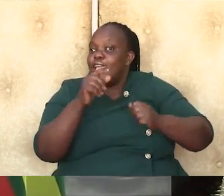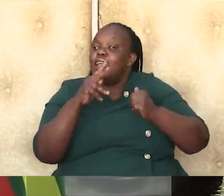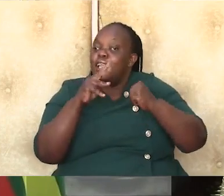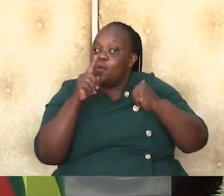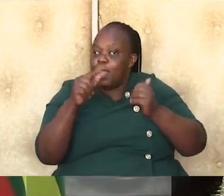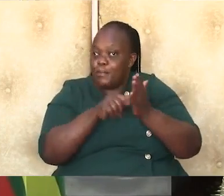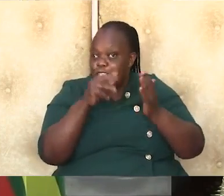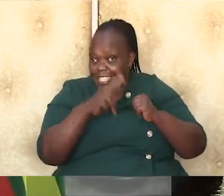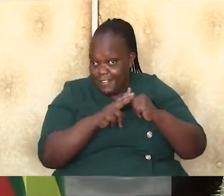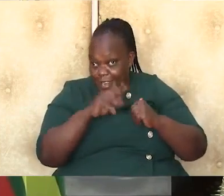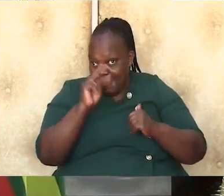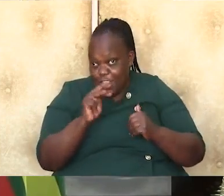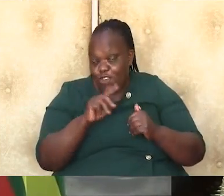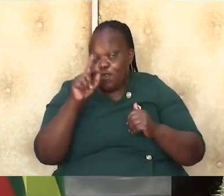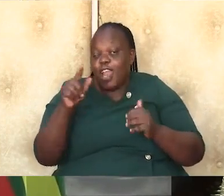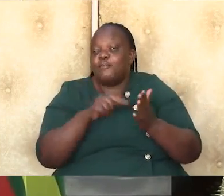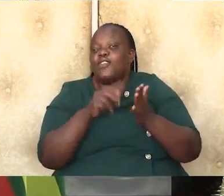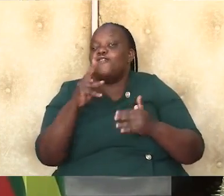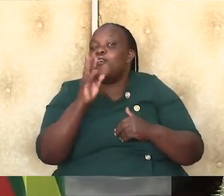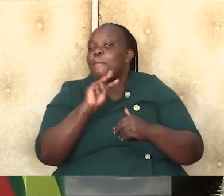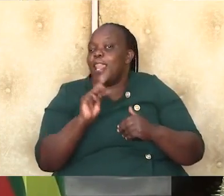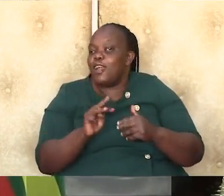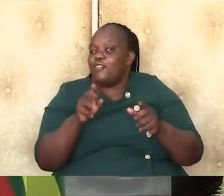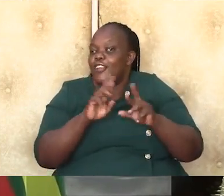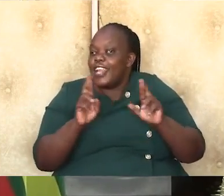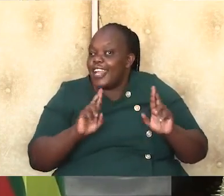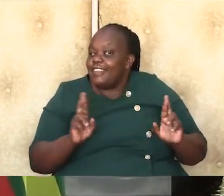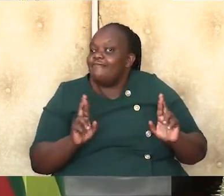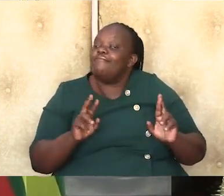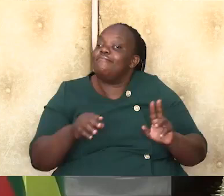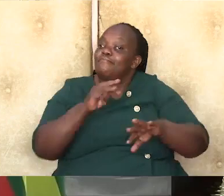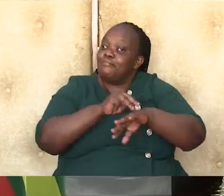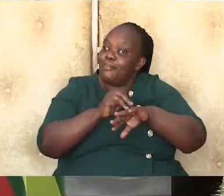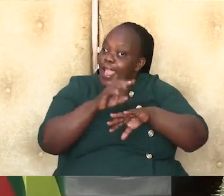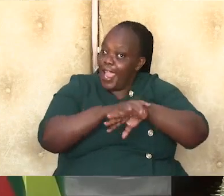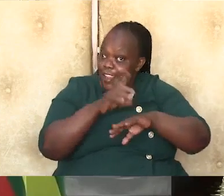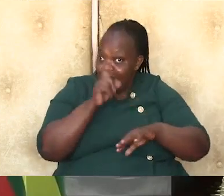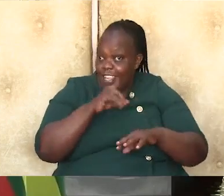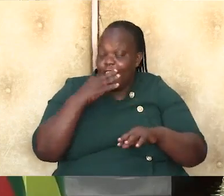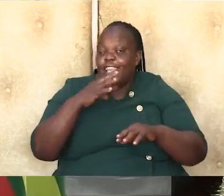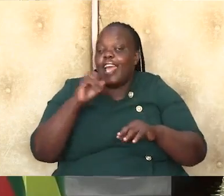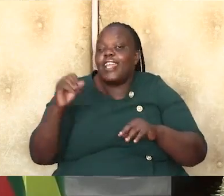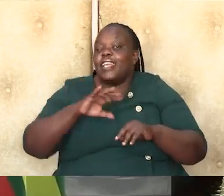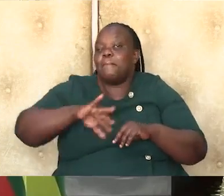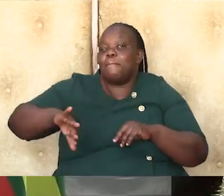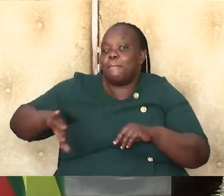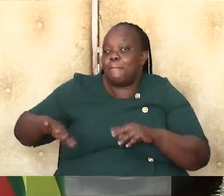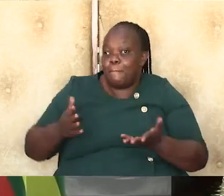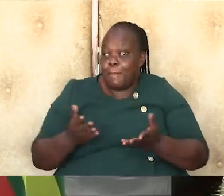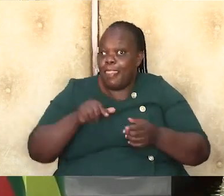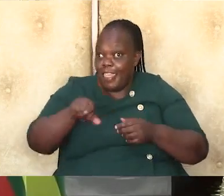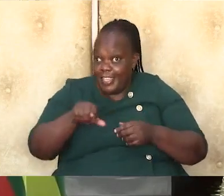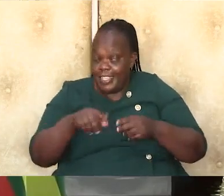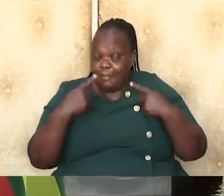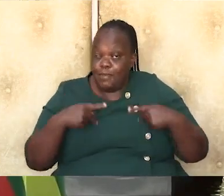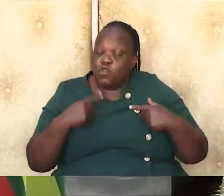1.7 ikiwemo watu 1.4 ambao tayari wamesha kupewa fedha zile, ni watu 1,300 ambao wamebakia. Na hawa